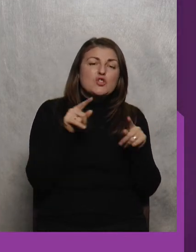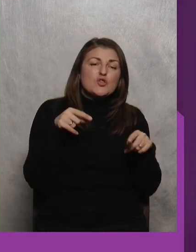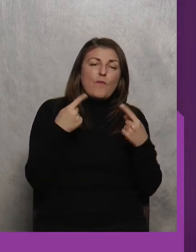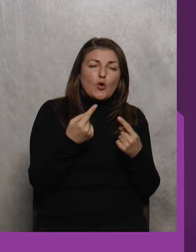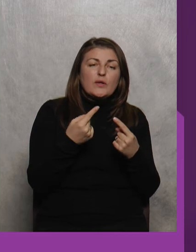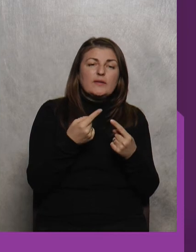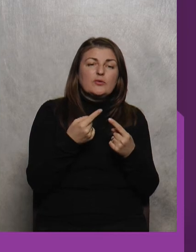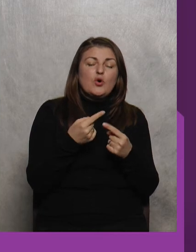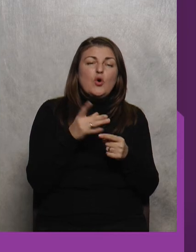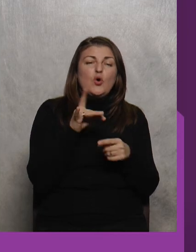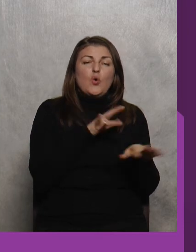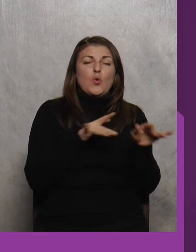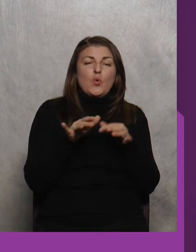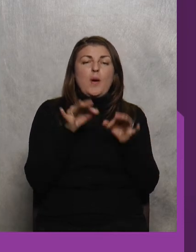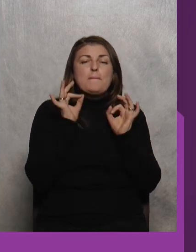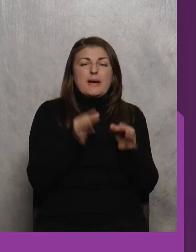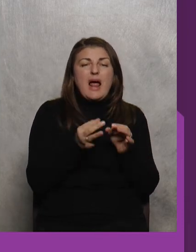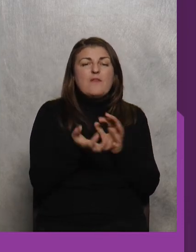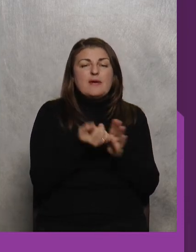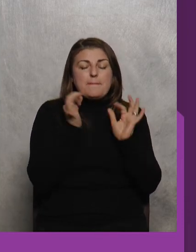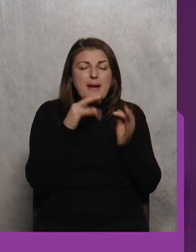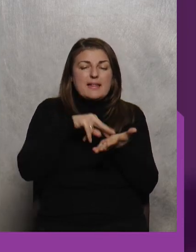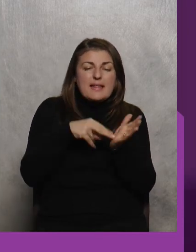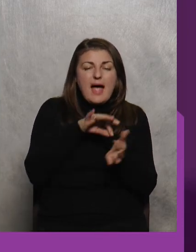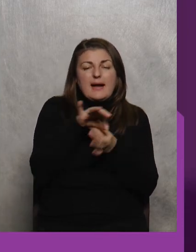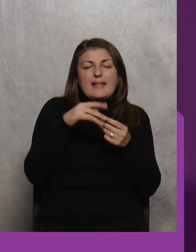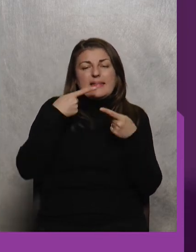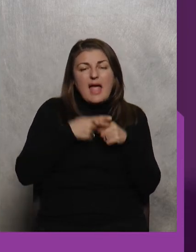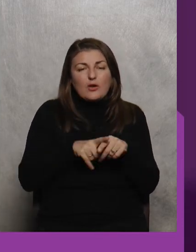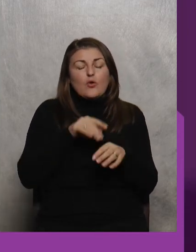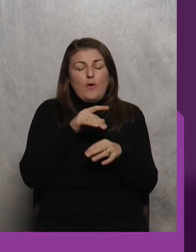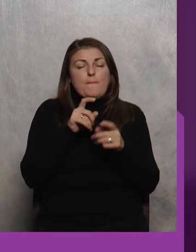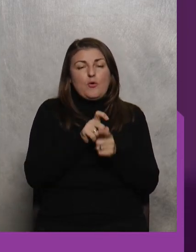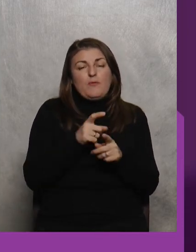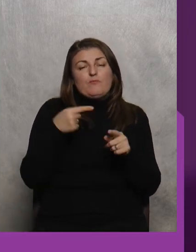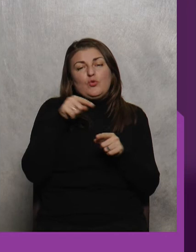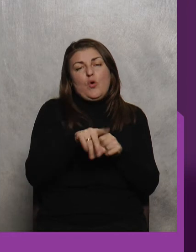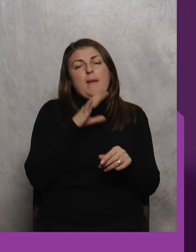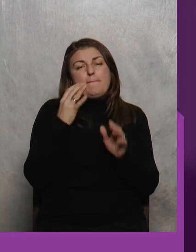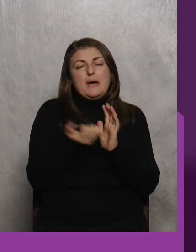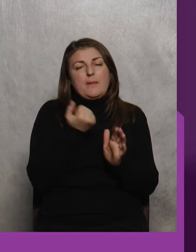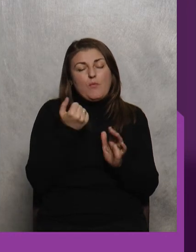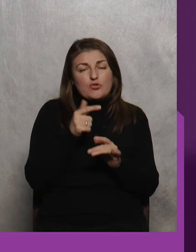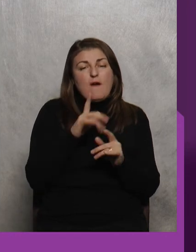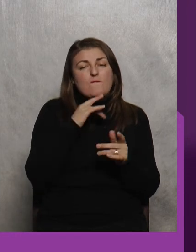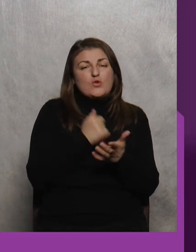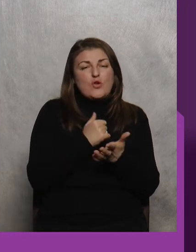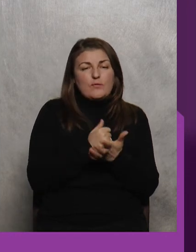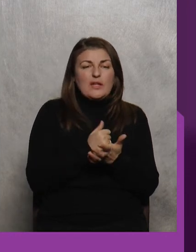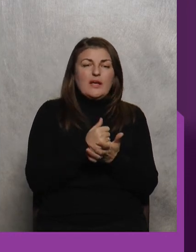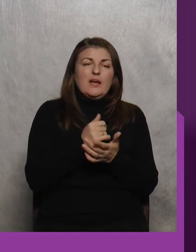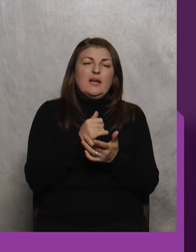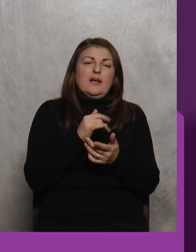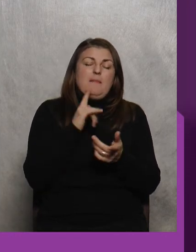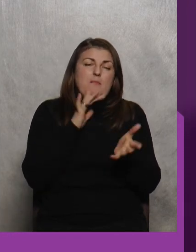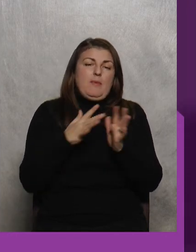створить рух, правильно вибере тактику і техніку боротьби, відповідно, те і переможе в основний і в